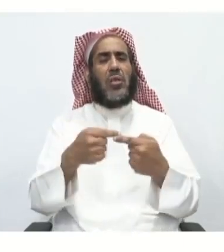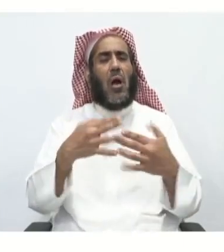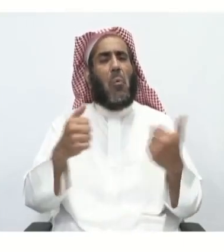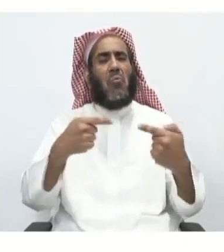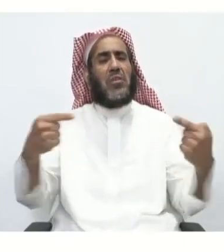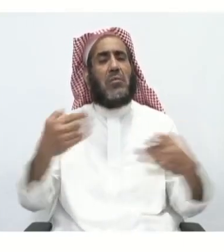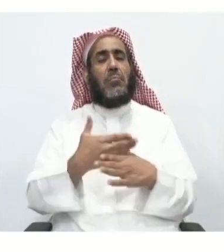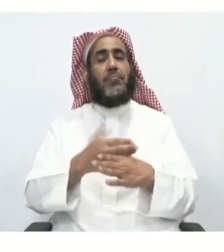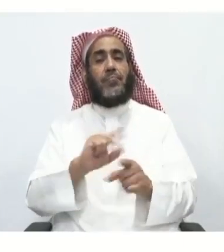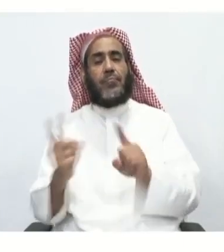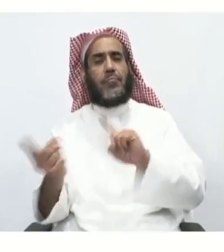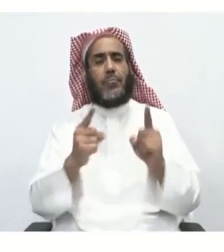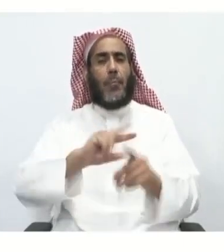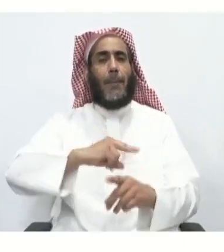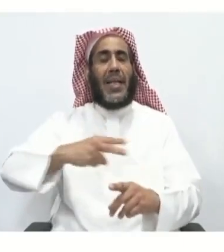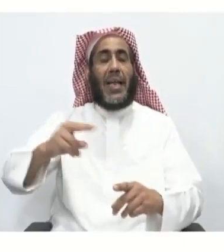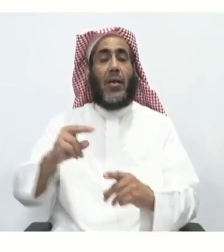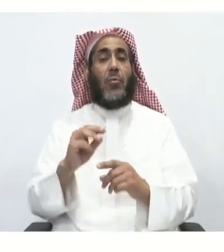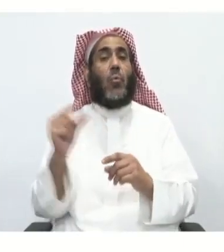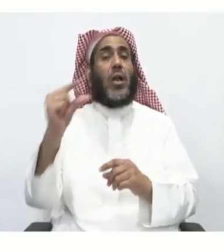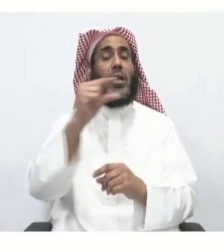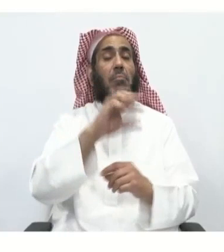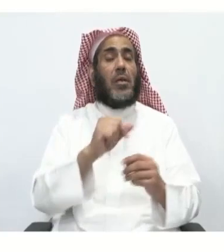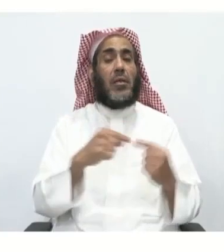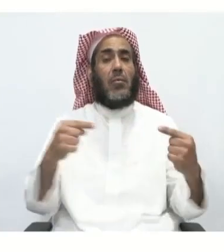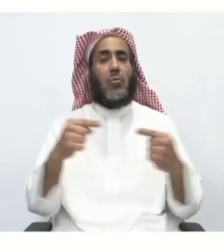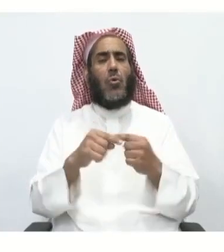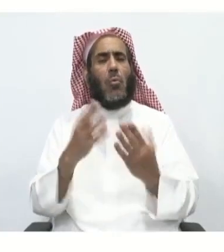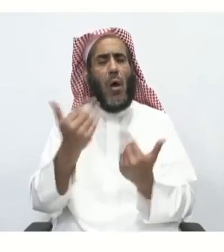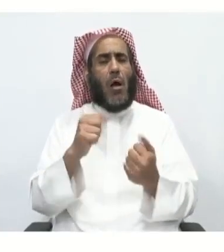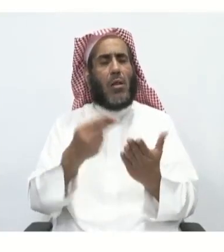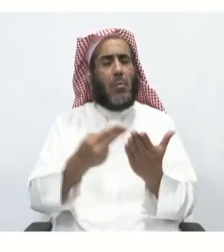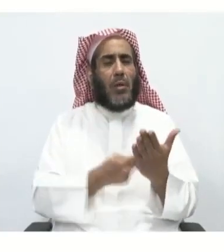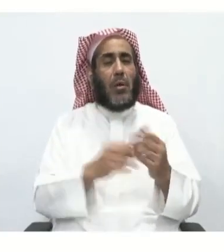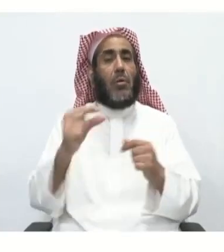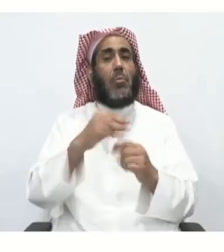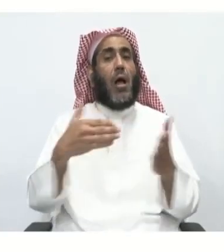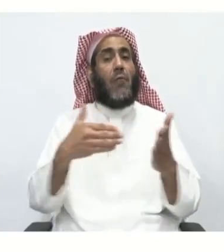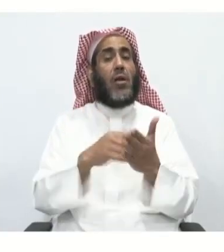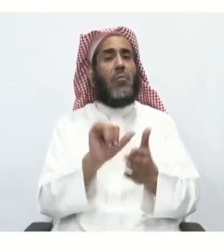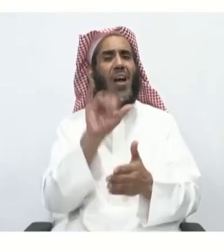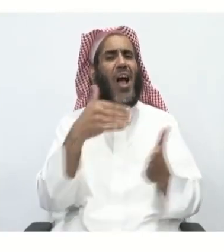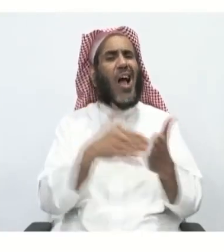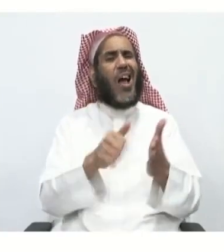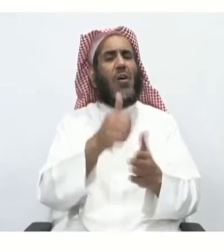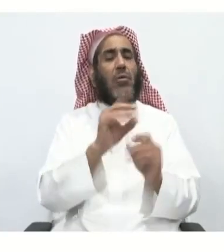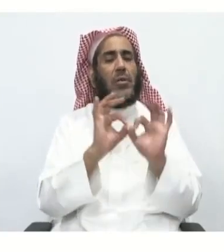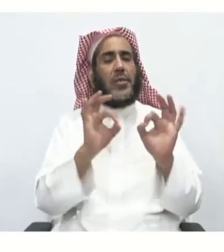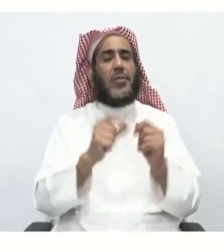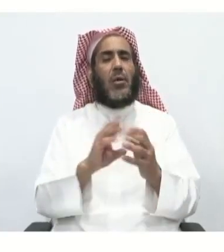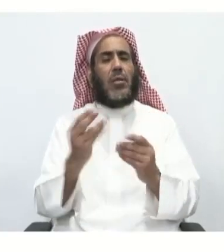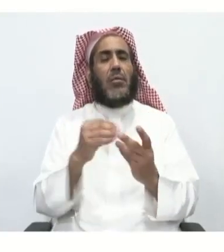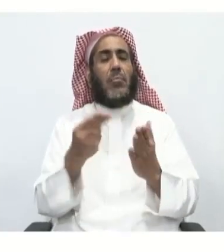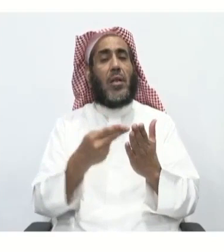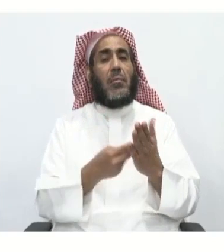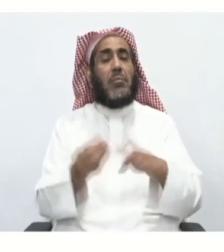فصلها وتميز بين انواع الكلمات الموصوله وتكتب عددا من الكلمات التي بها الف متطرفه بشكل صحيح ثم تكتب ايضا عددا من